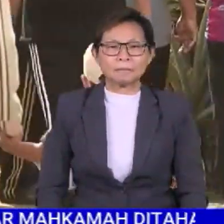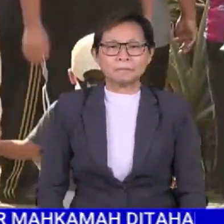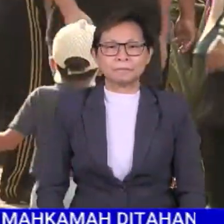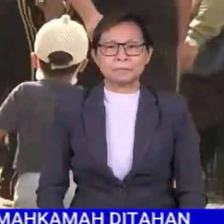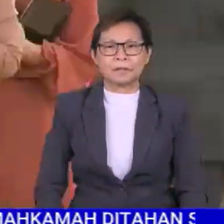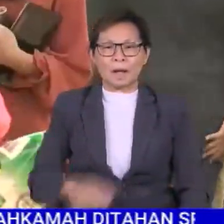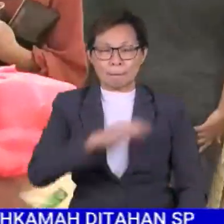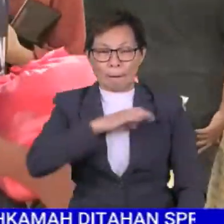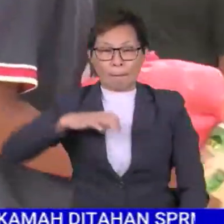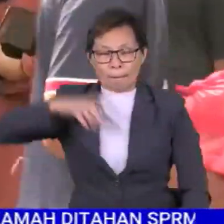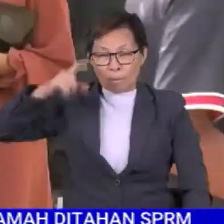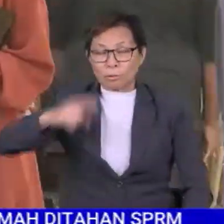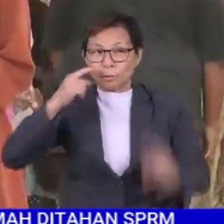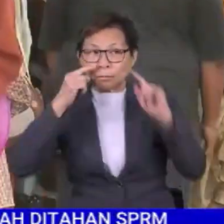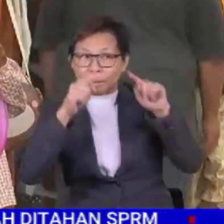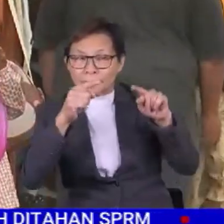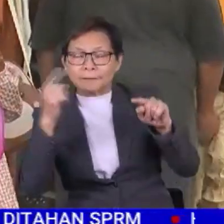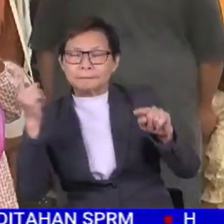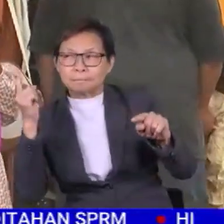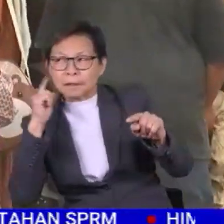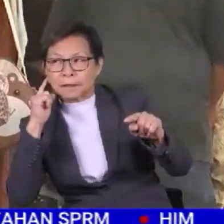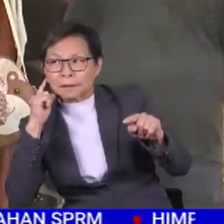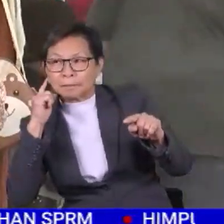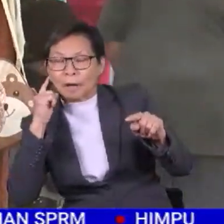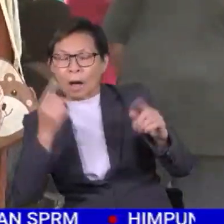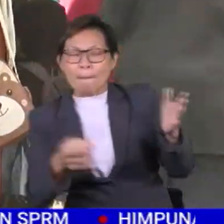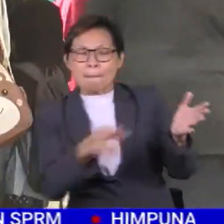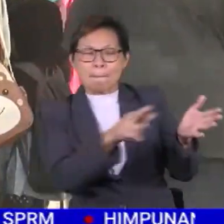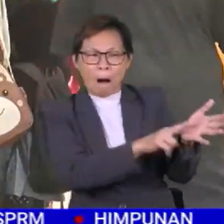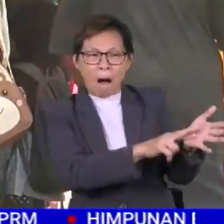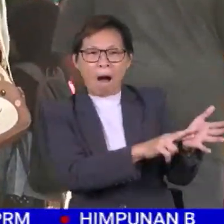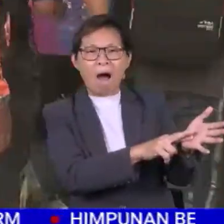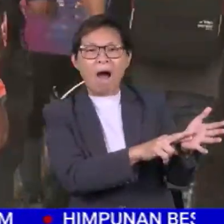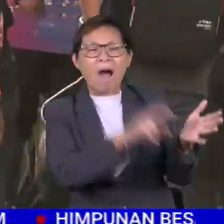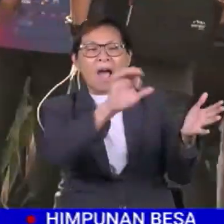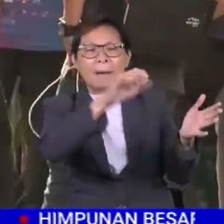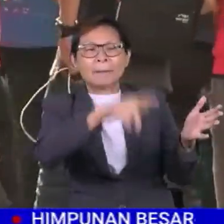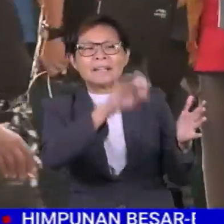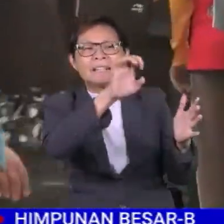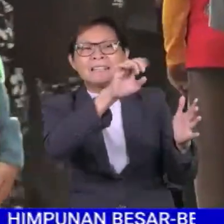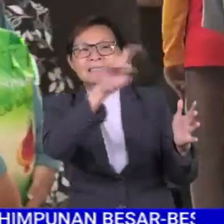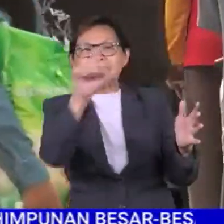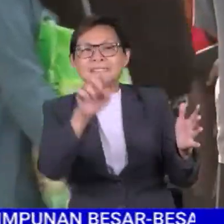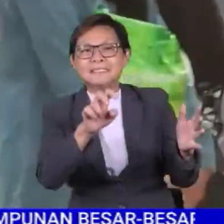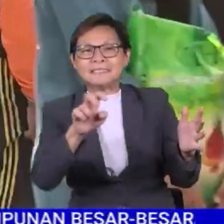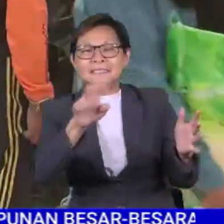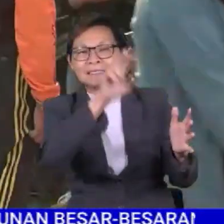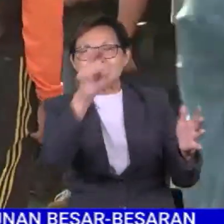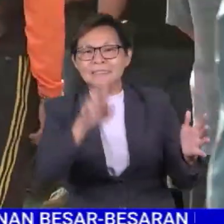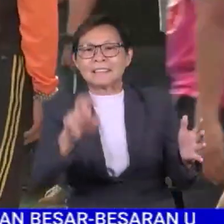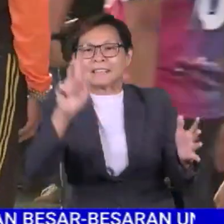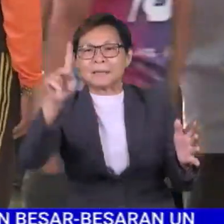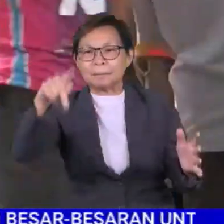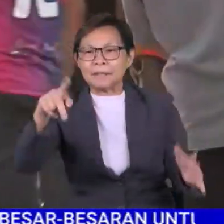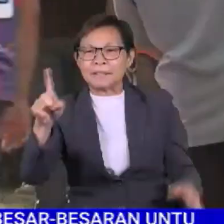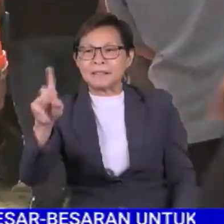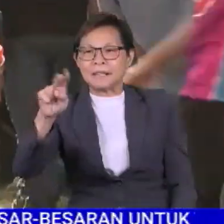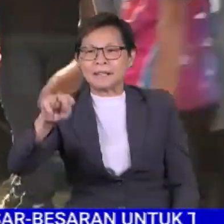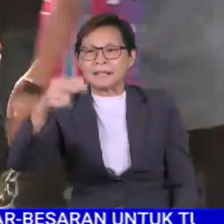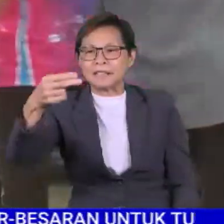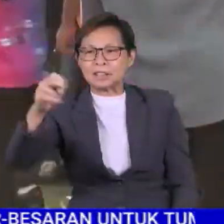Tambahnya, pengguna juga perlu menjadi mata dan telinga pihak berkuasa dengan melaporkannya menerusi aplikasi EZ Adu KPDN HEP.